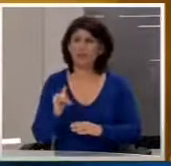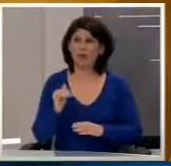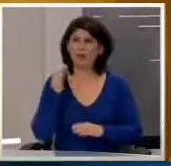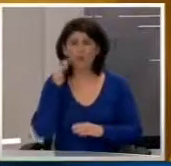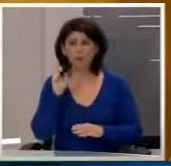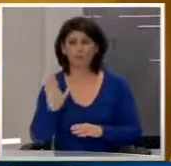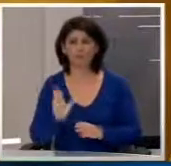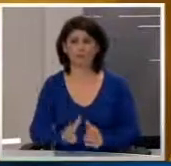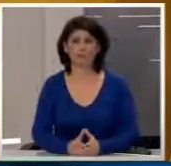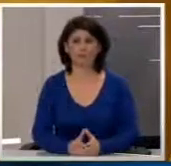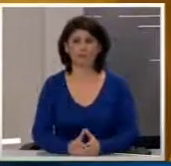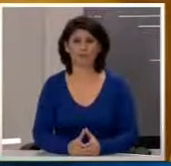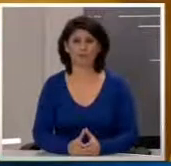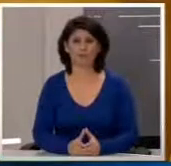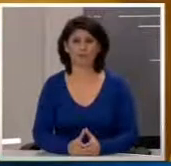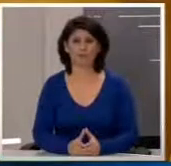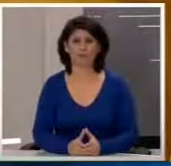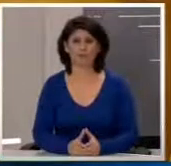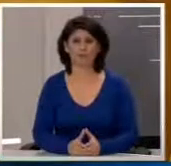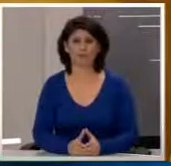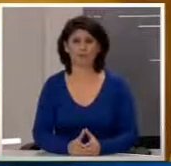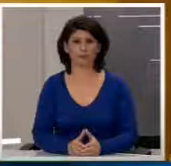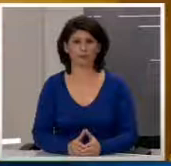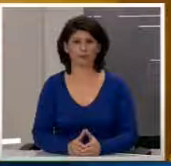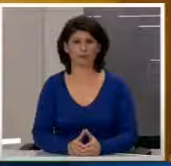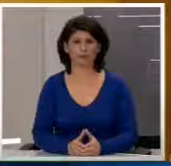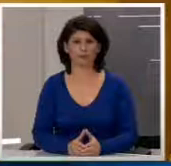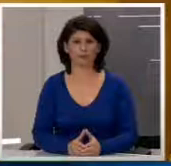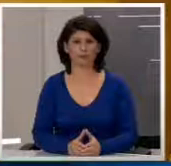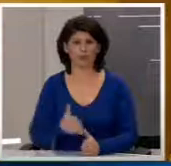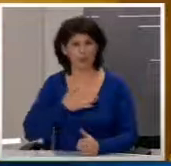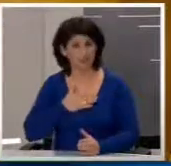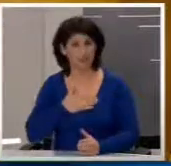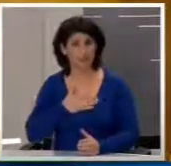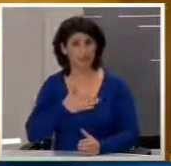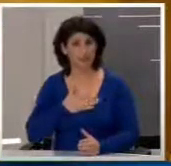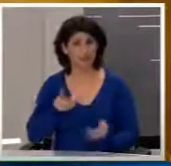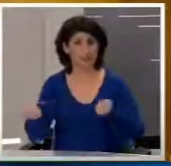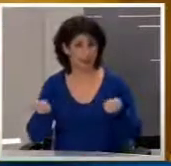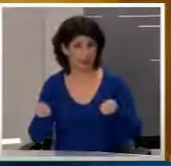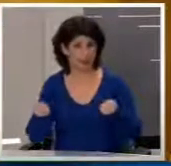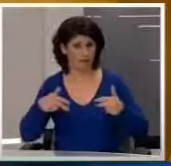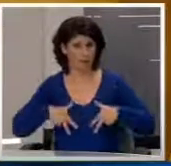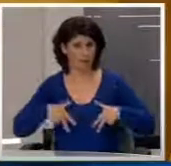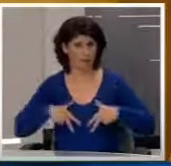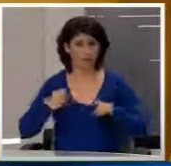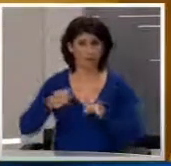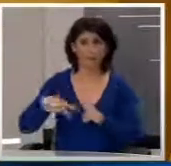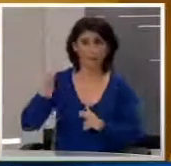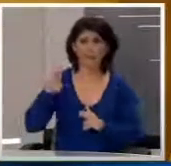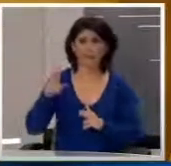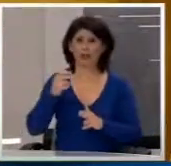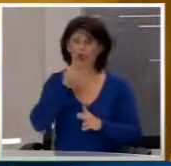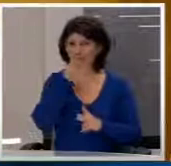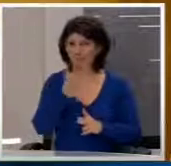ακούστε, να πούνε ότι επί δικιάς μας διακυβέρνησης αυξήθηκε, λέει,